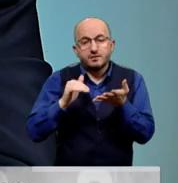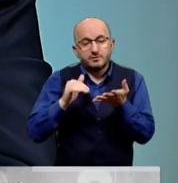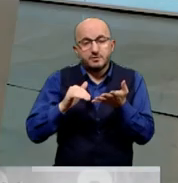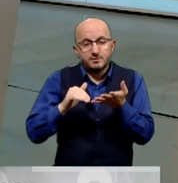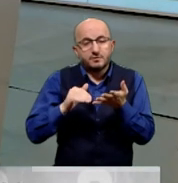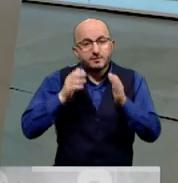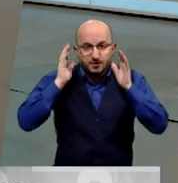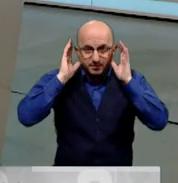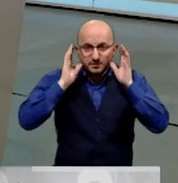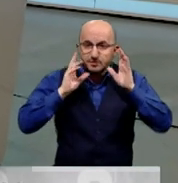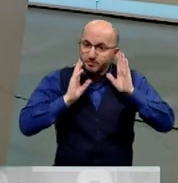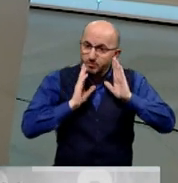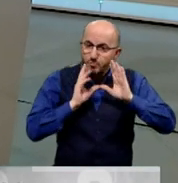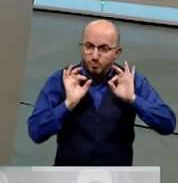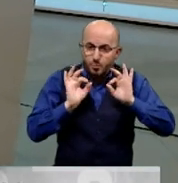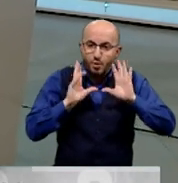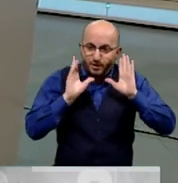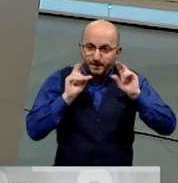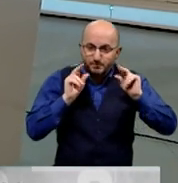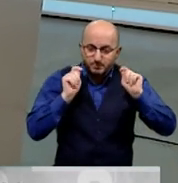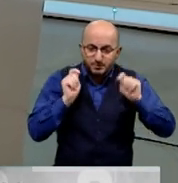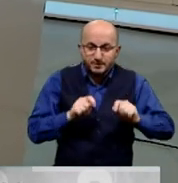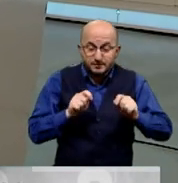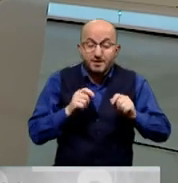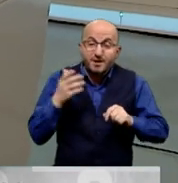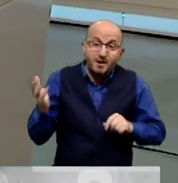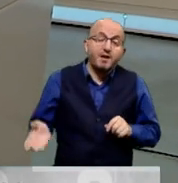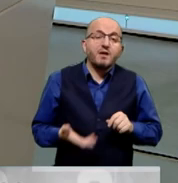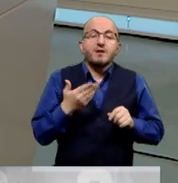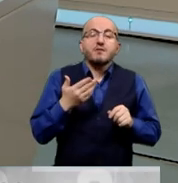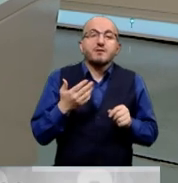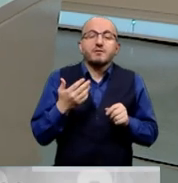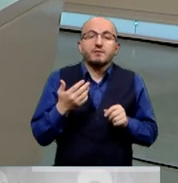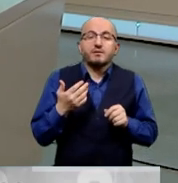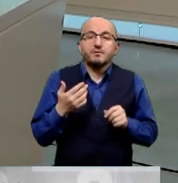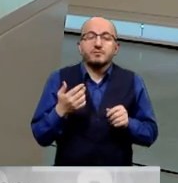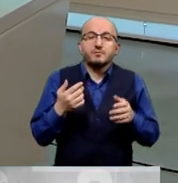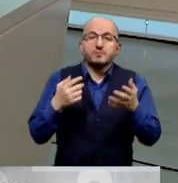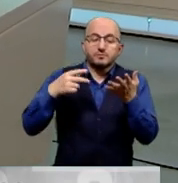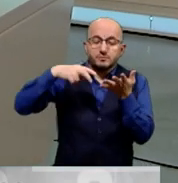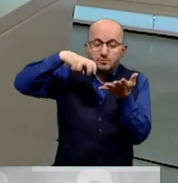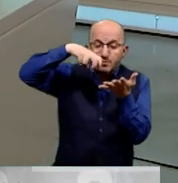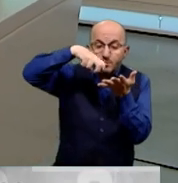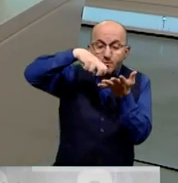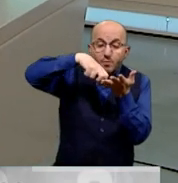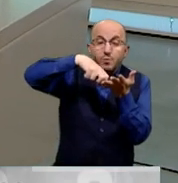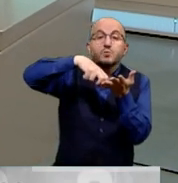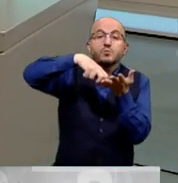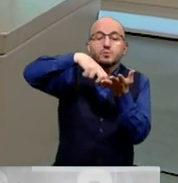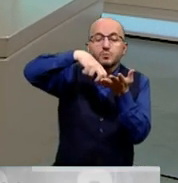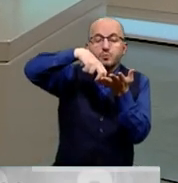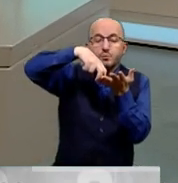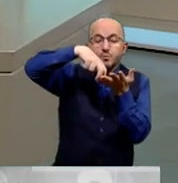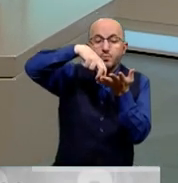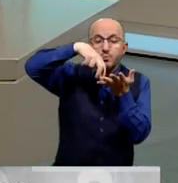namazını bu şekilde tamamlar Eğer burada oturmamışsa tabii ki oturur